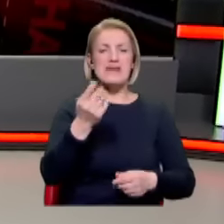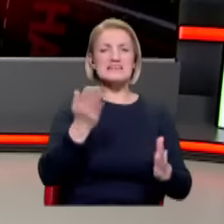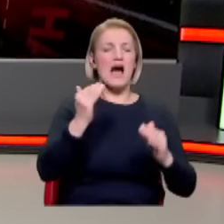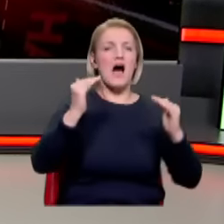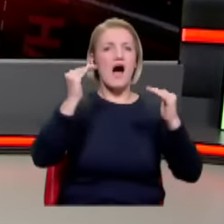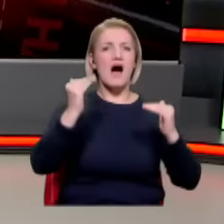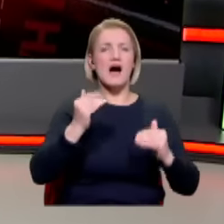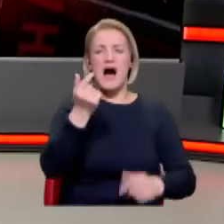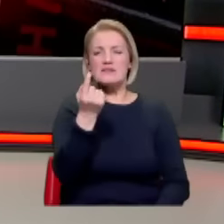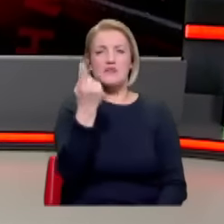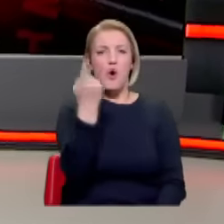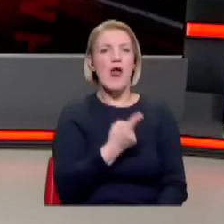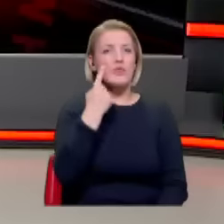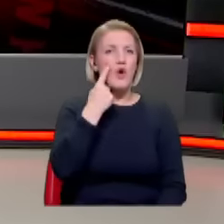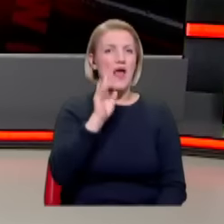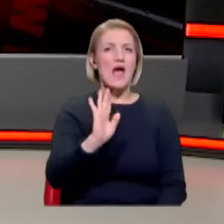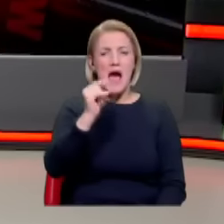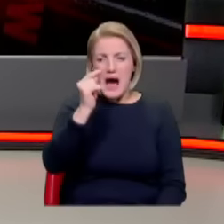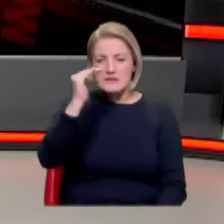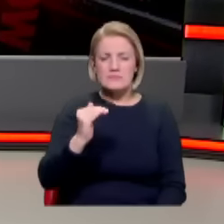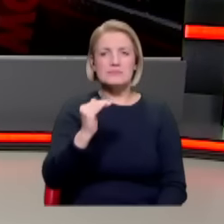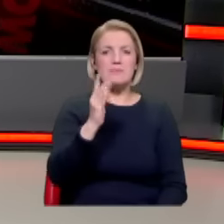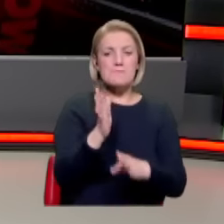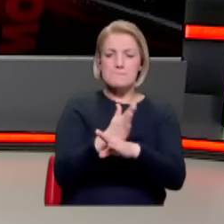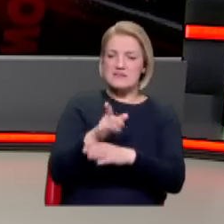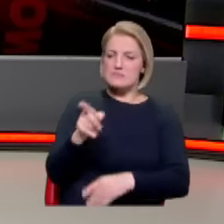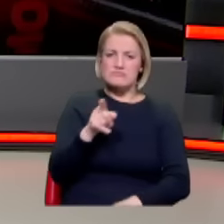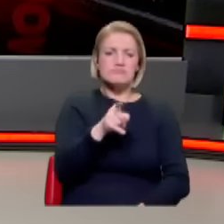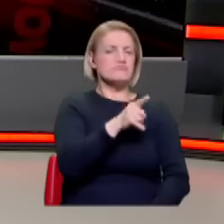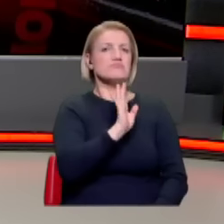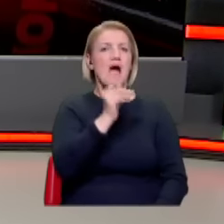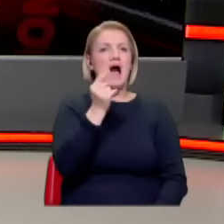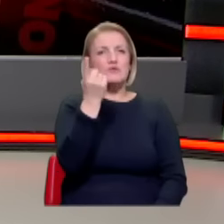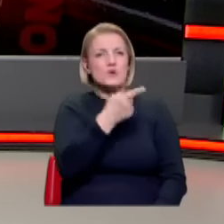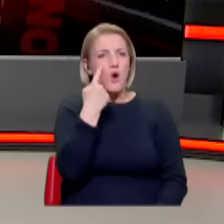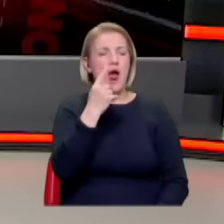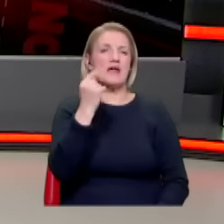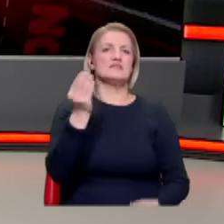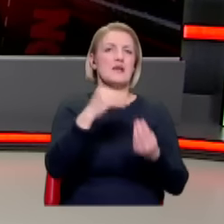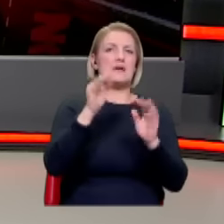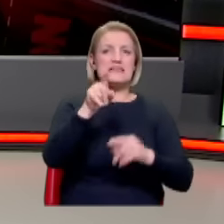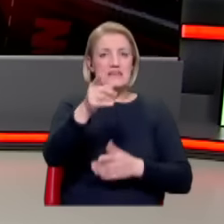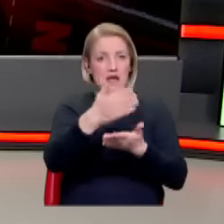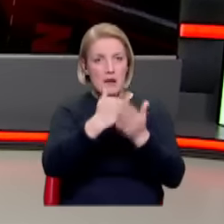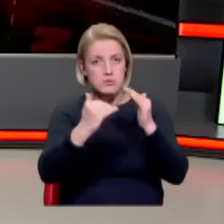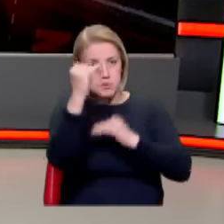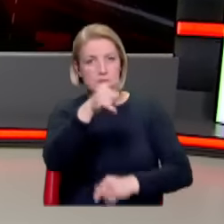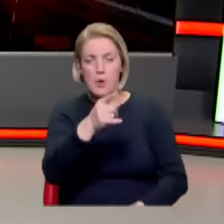az oranlı gelmesi demek. O işte ürünlere, şuna buna. Sizin geliriniz artıyor mu?